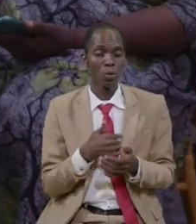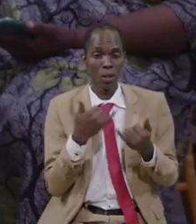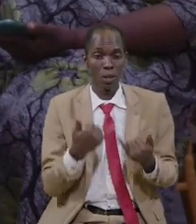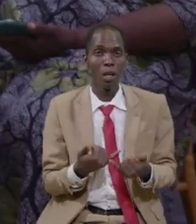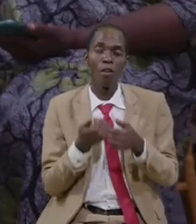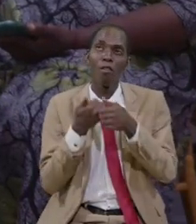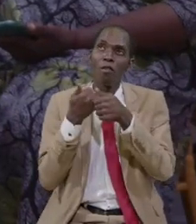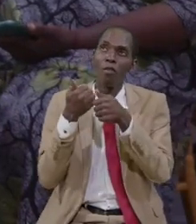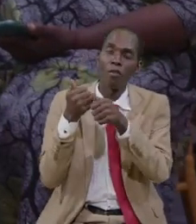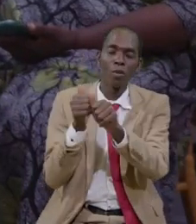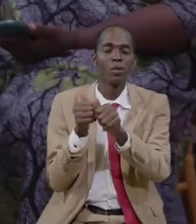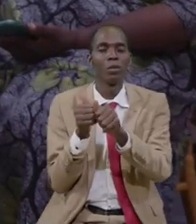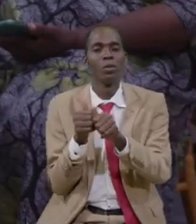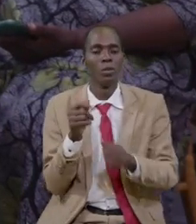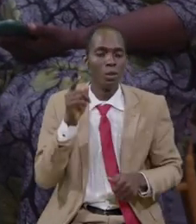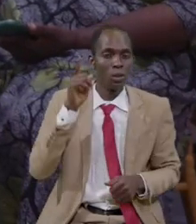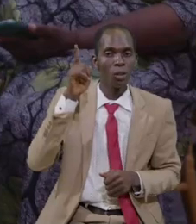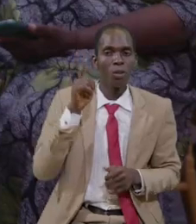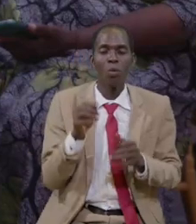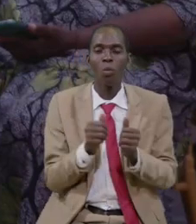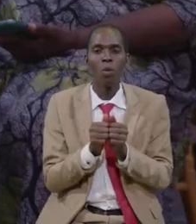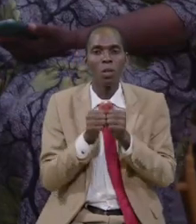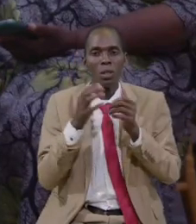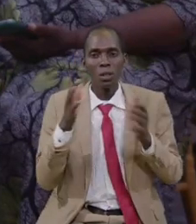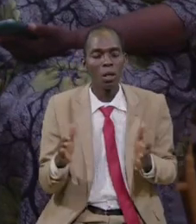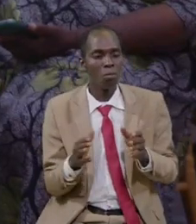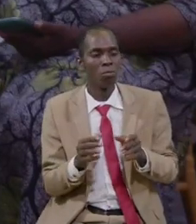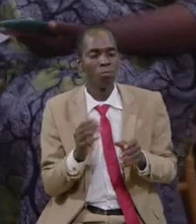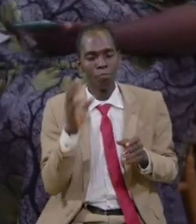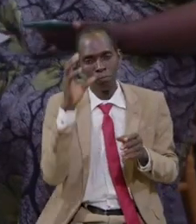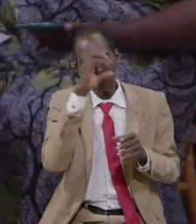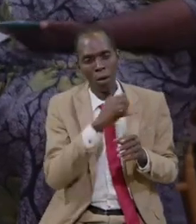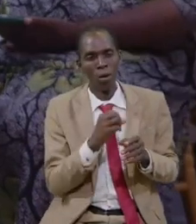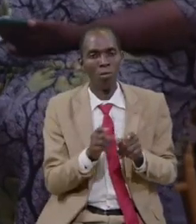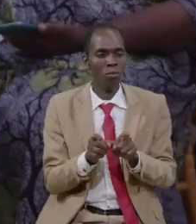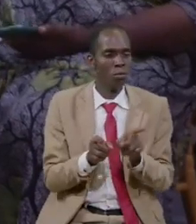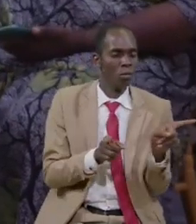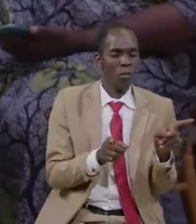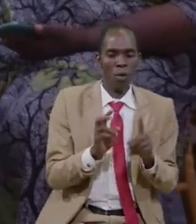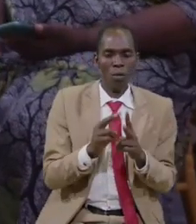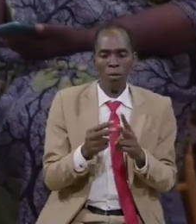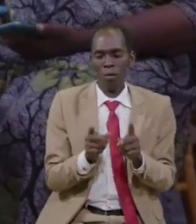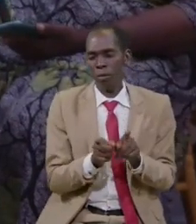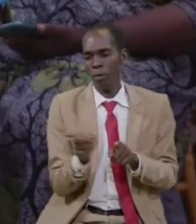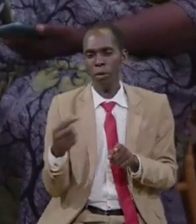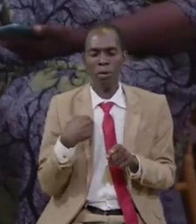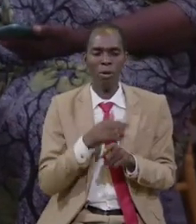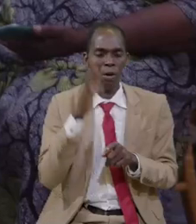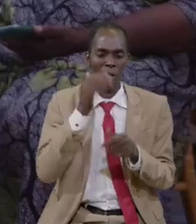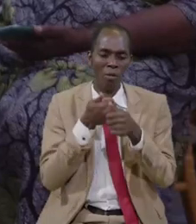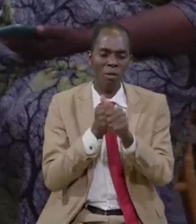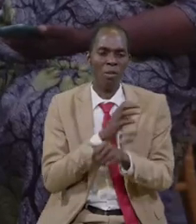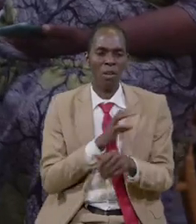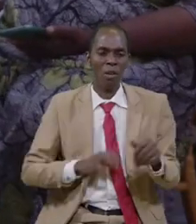sans nous retracter. Sans pas se pencher à gauche ni à droite, en suivant Christ tout au long